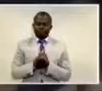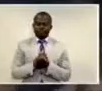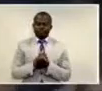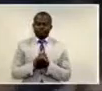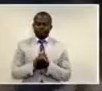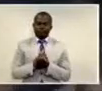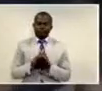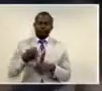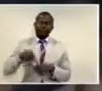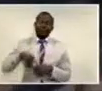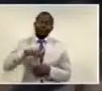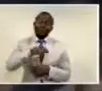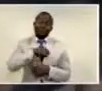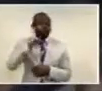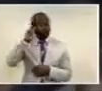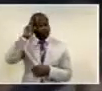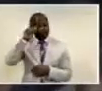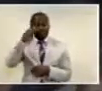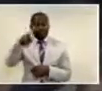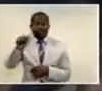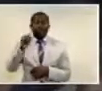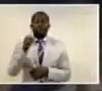Icyo numva mwashakaga